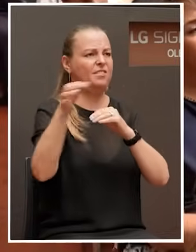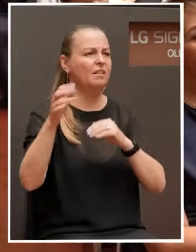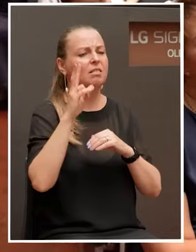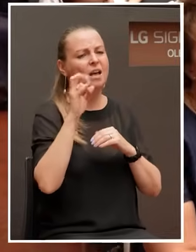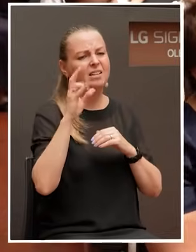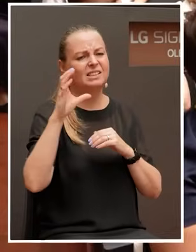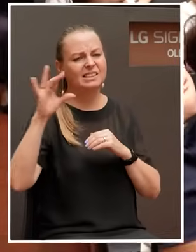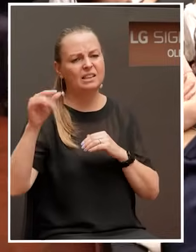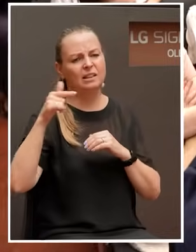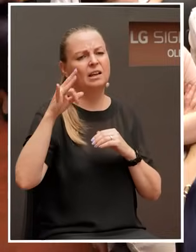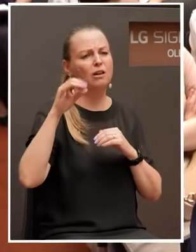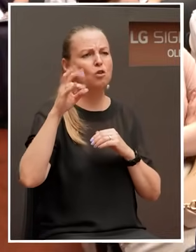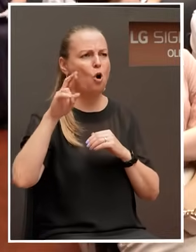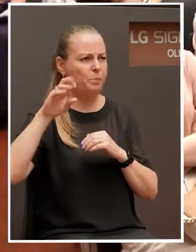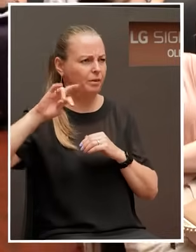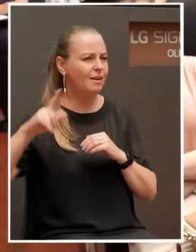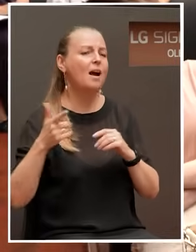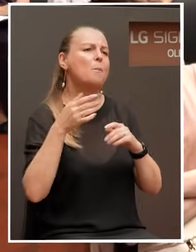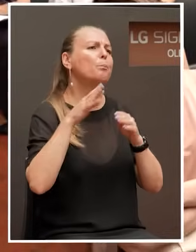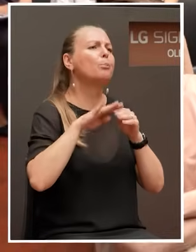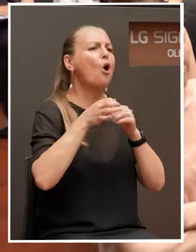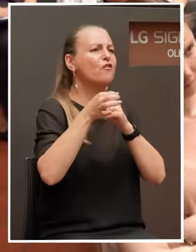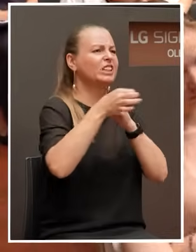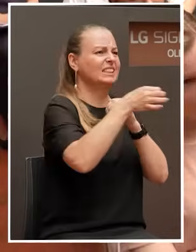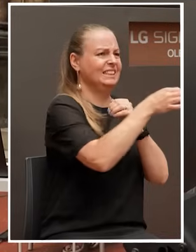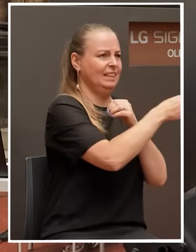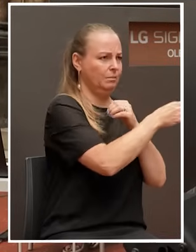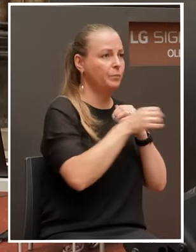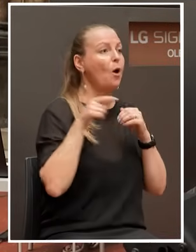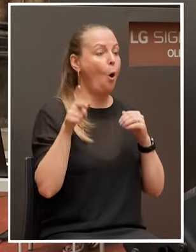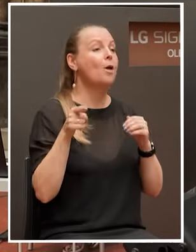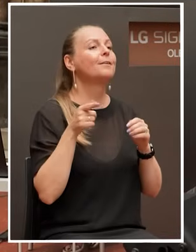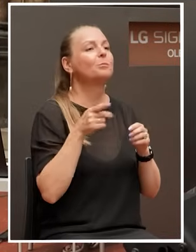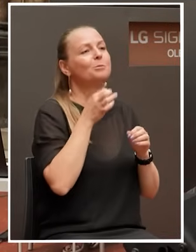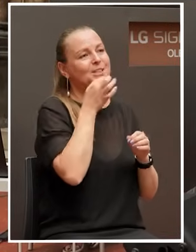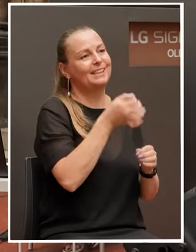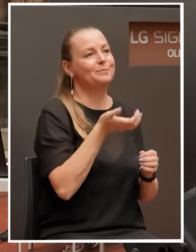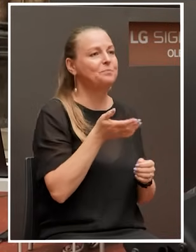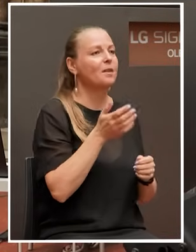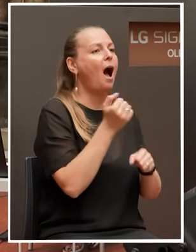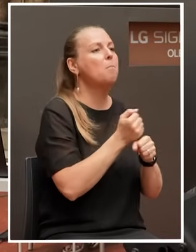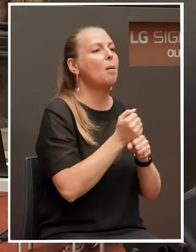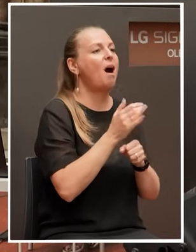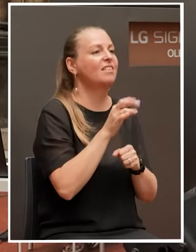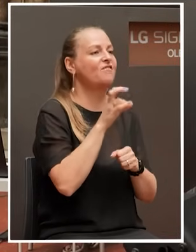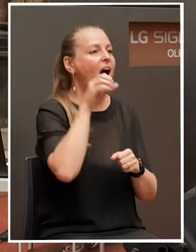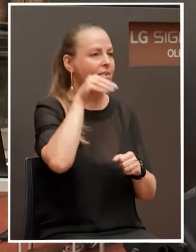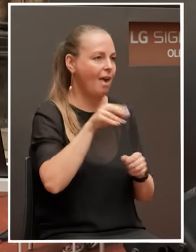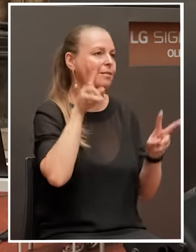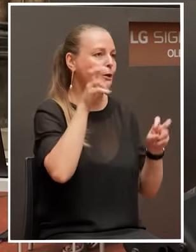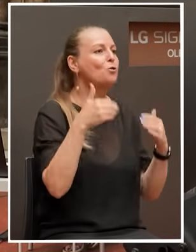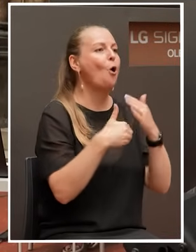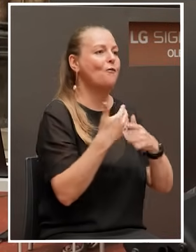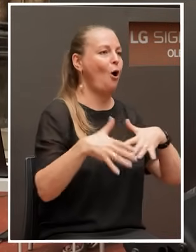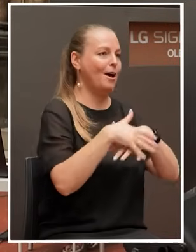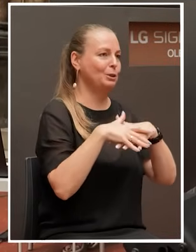Нанси. В разных провинциальных центрах Франции он явно окучивает новую аудиторию. Он очень сознательно борется за